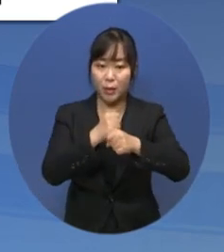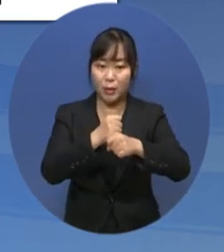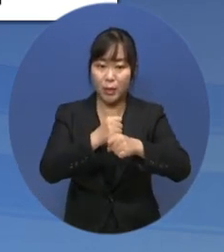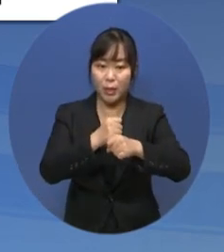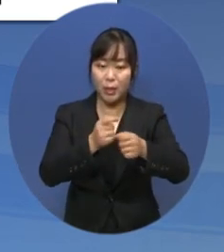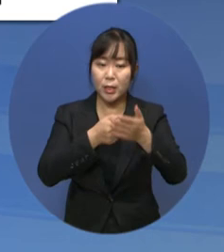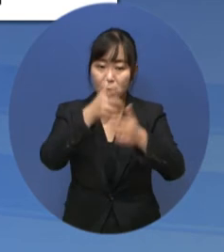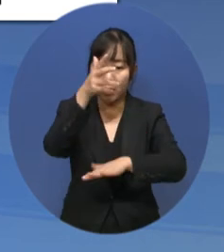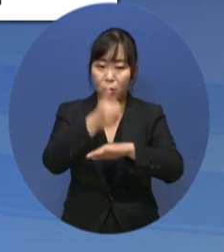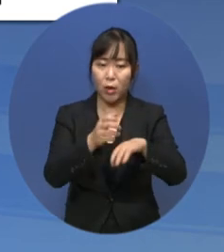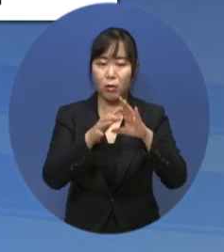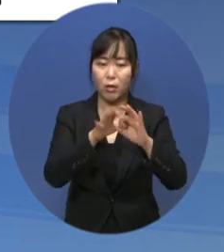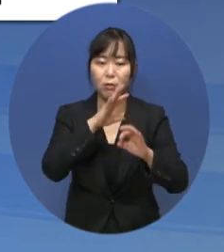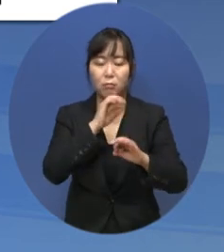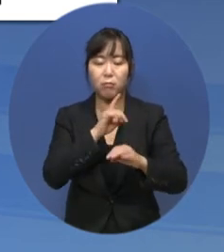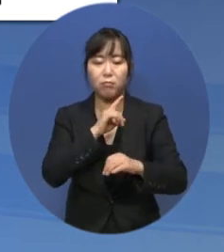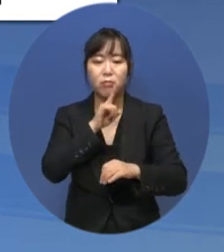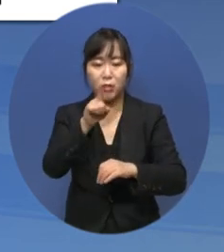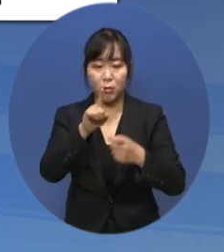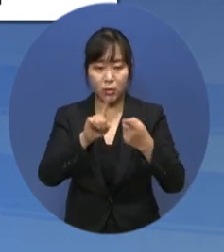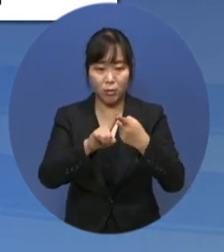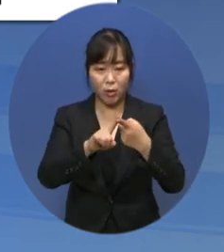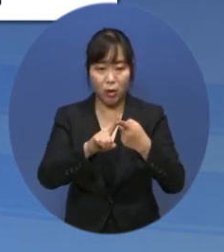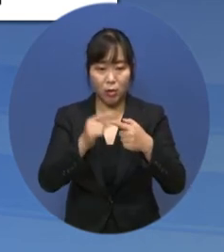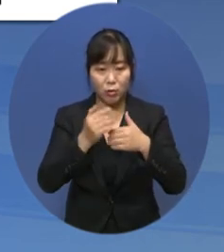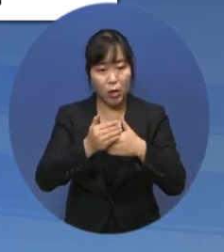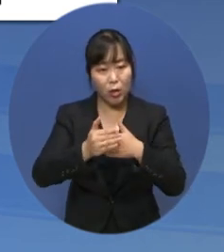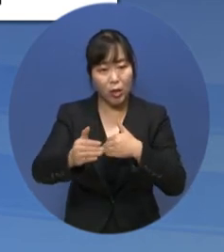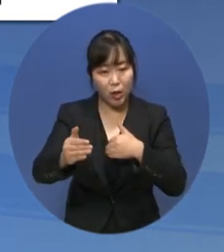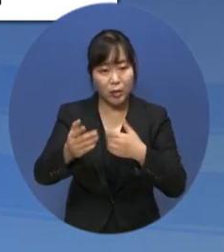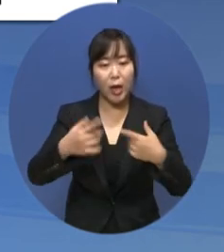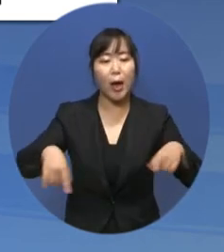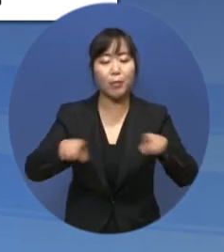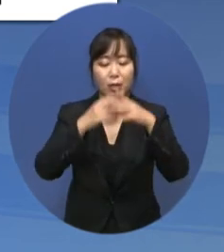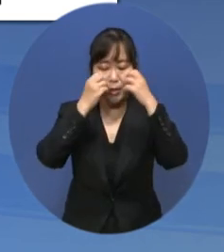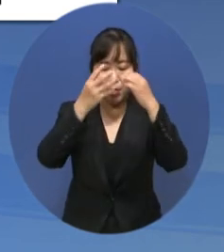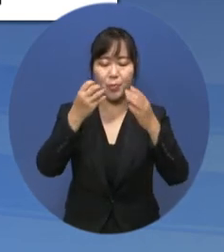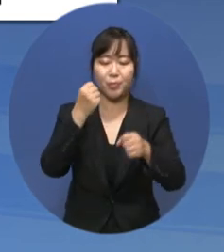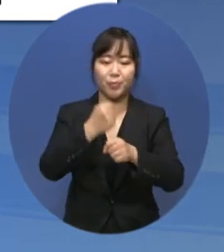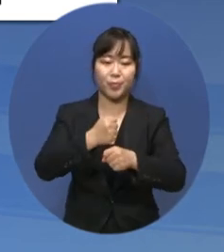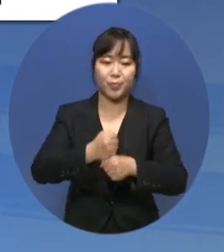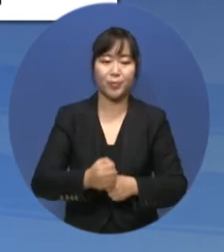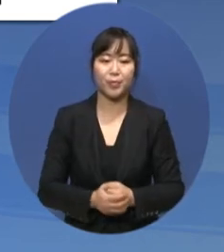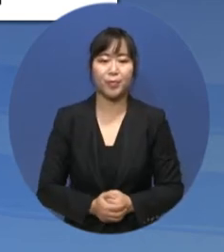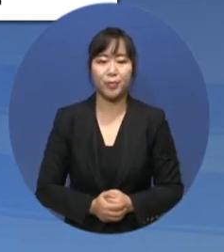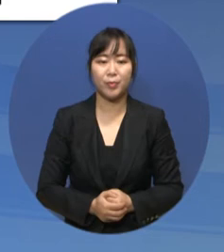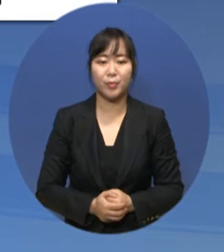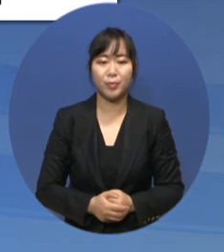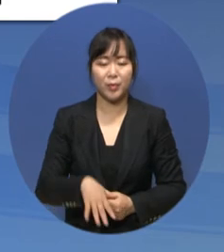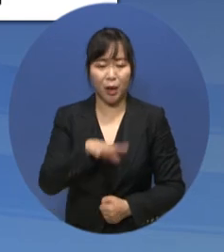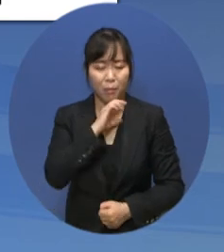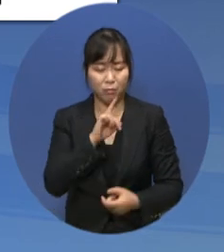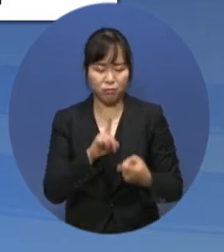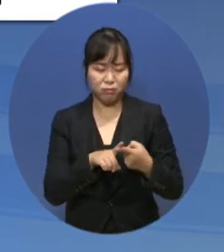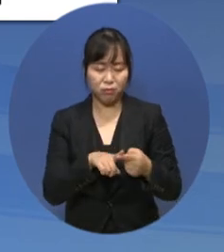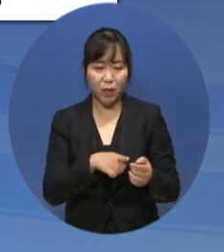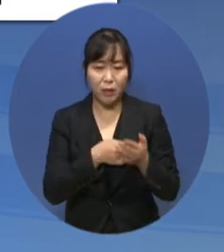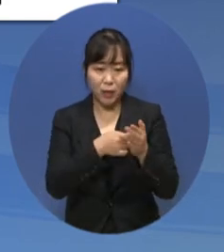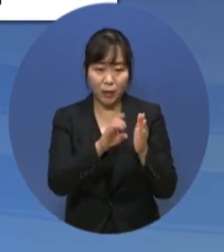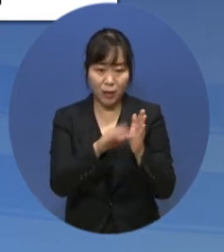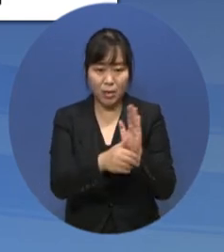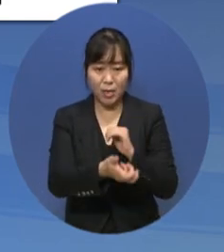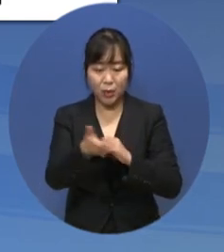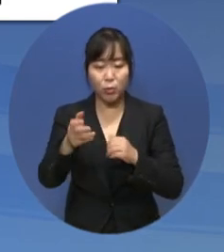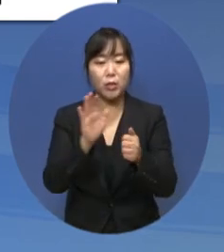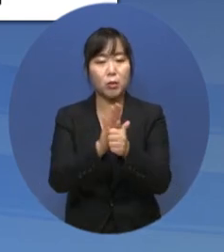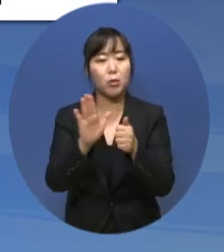결과에 대한 이의 신청 절차를 규정하는 조항을 함께 신설합니다. 이의 신청 시